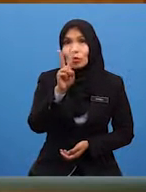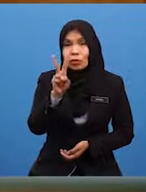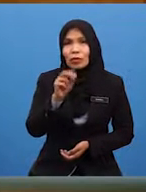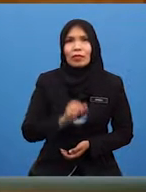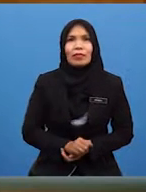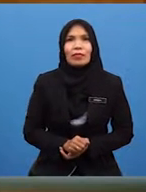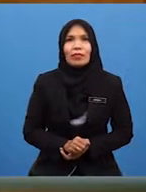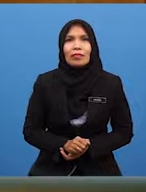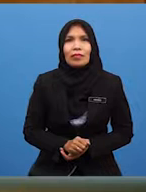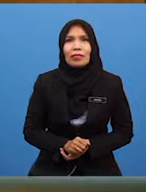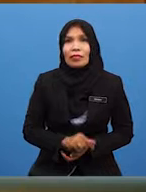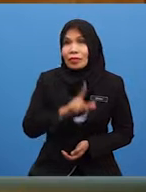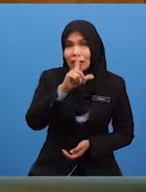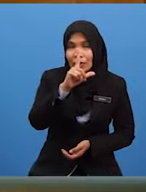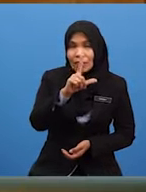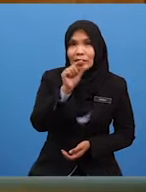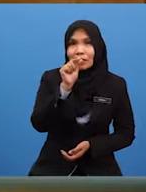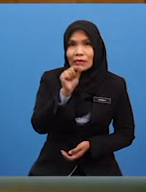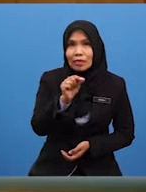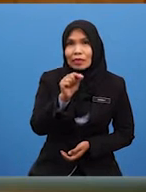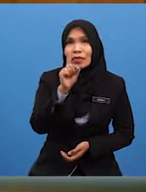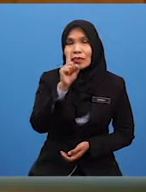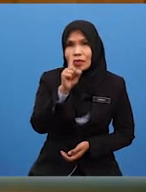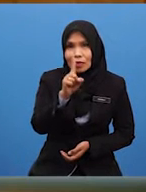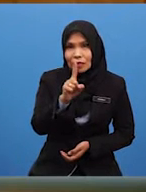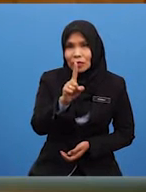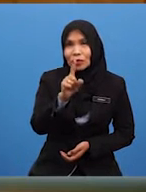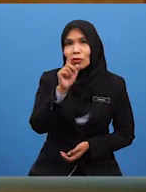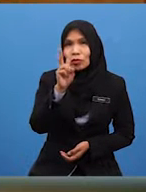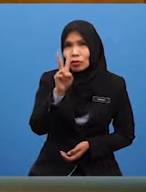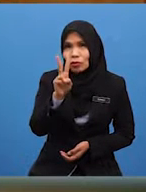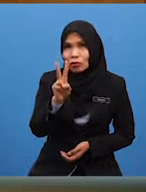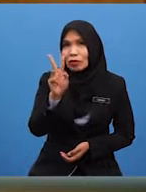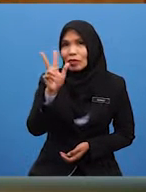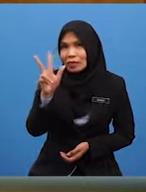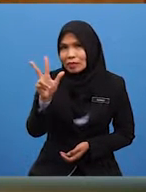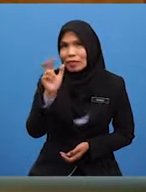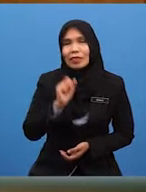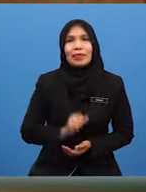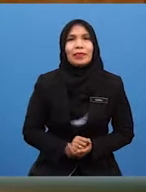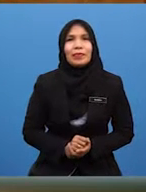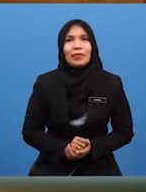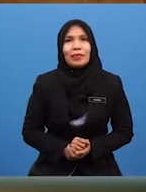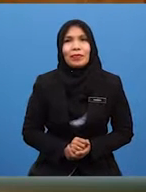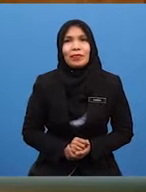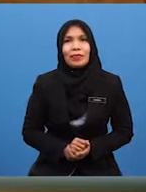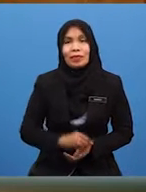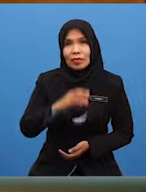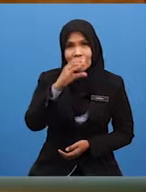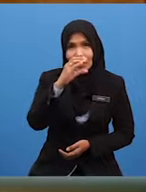Maka L titik 1, 2, 3.